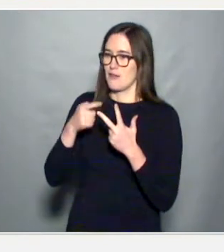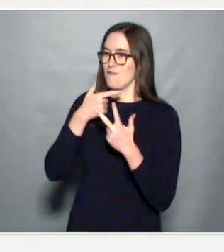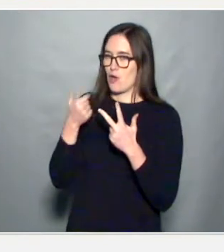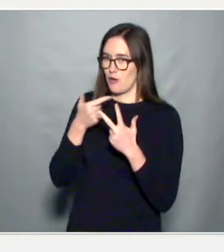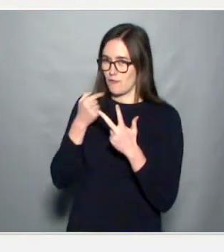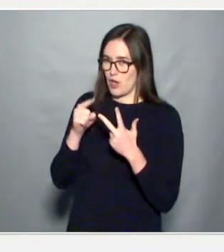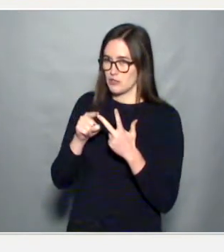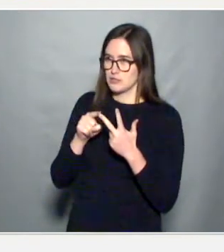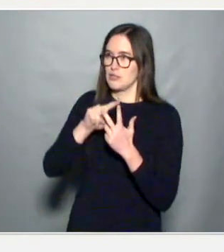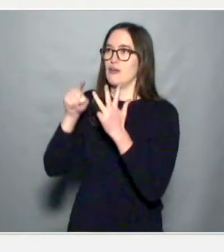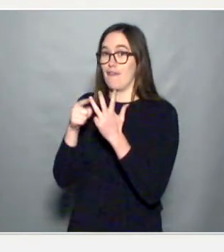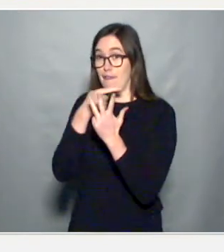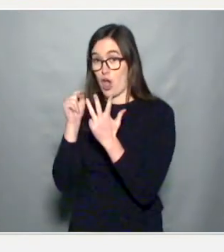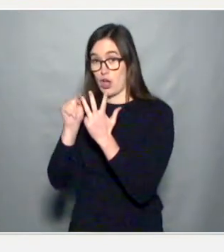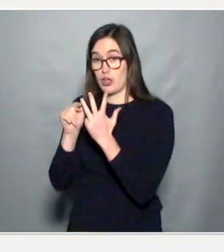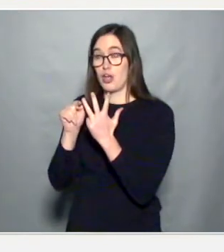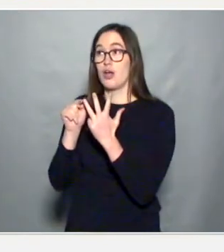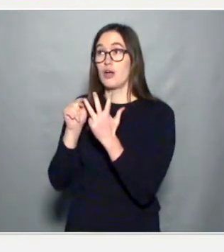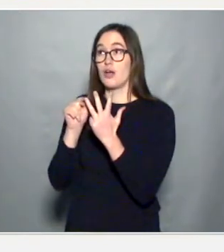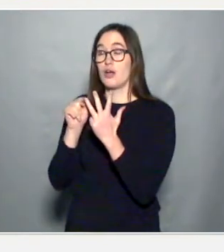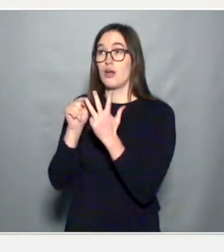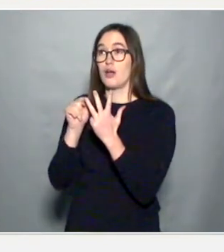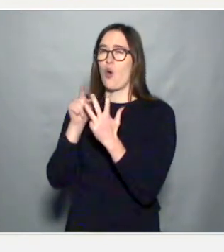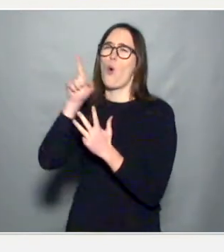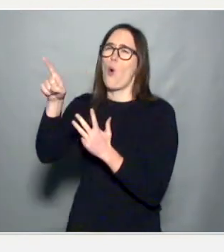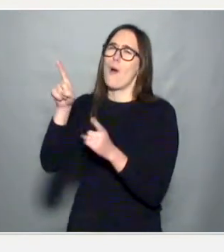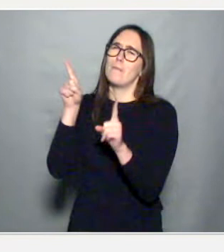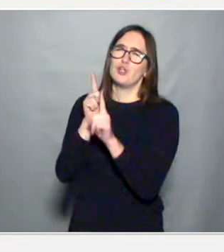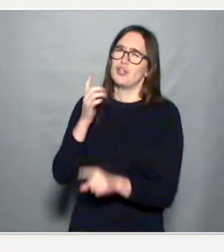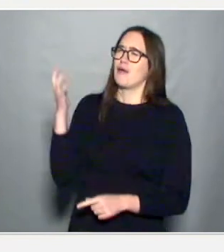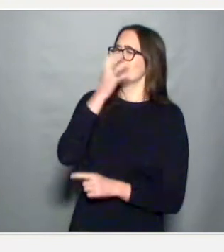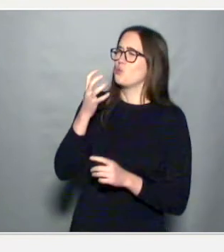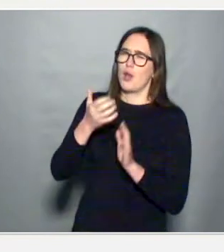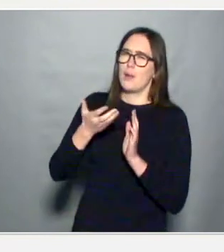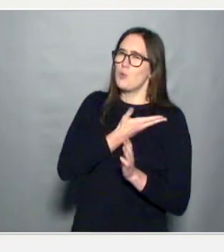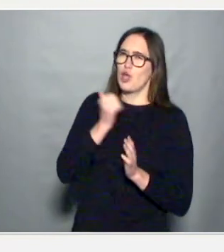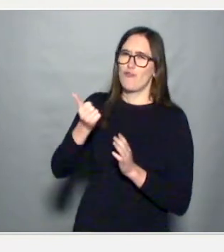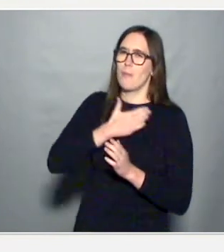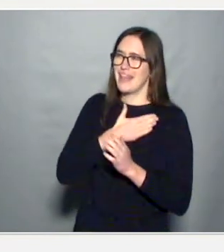farfars far betyder så otroligt mycket för min